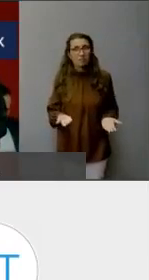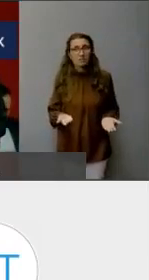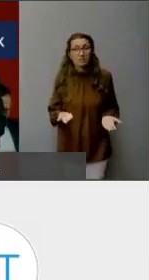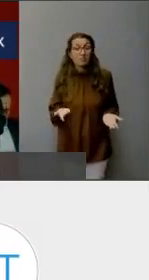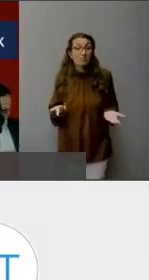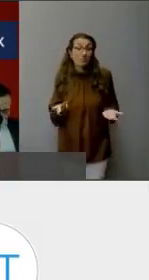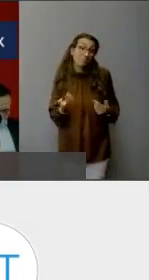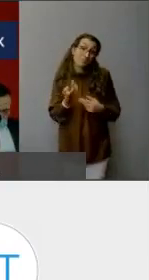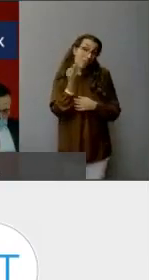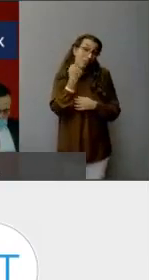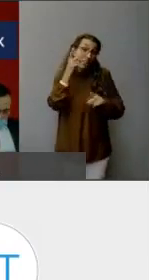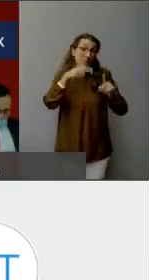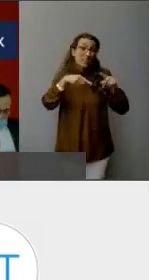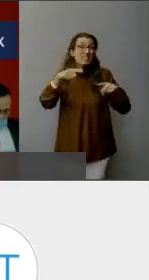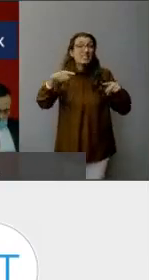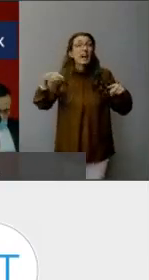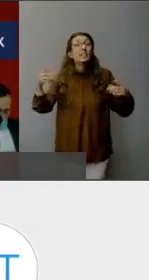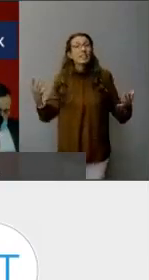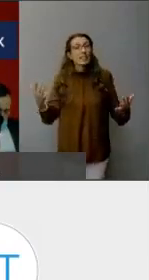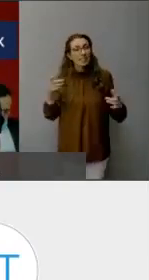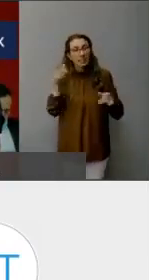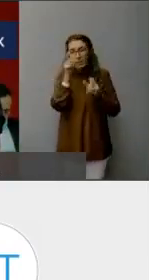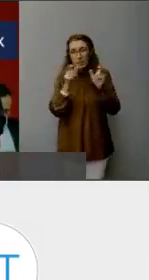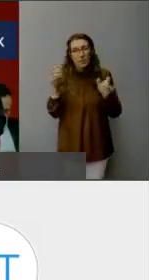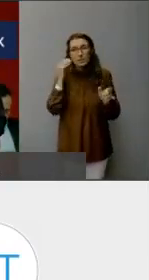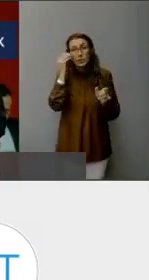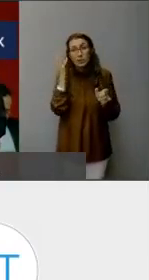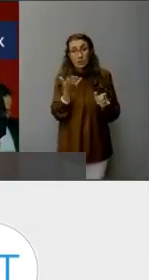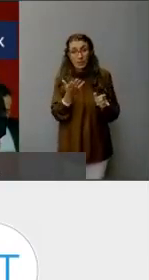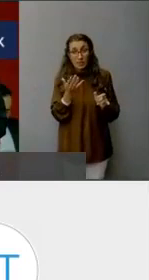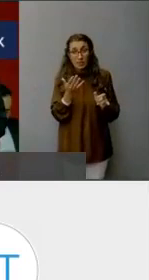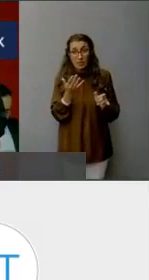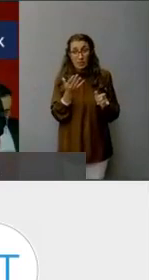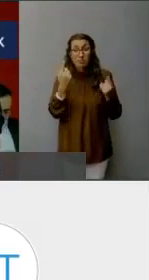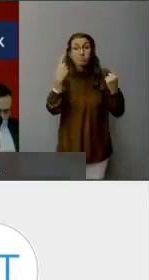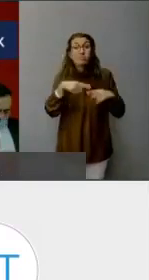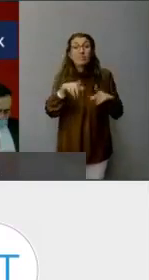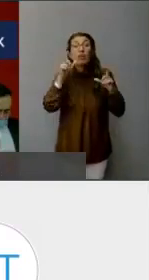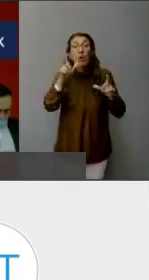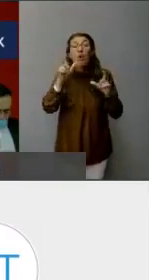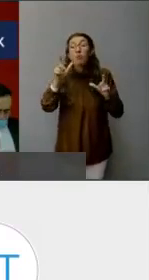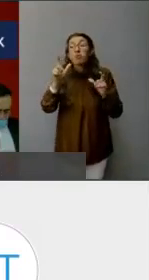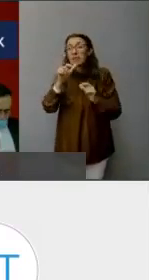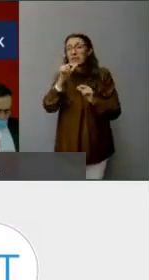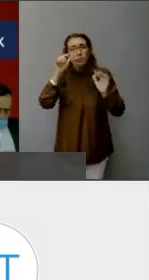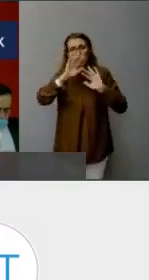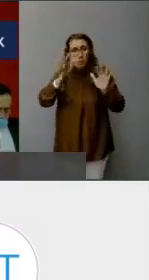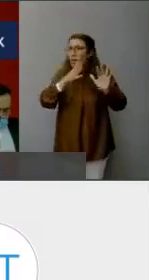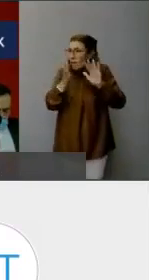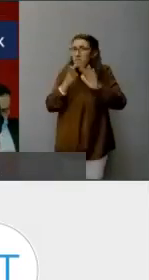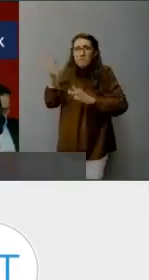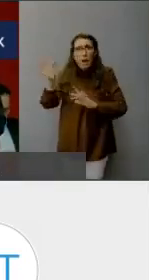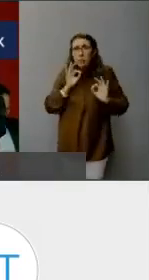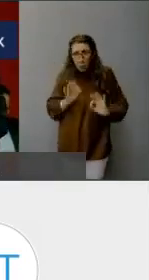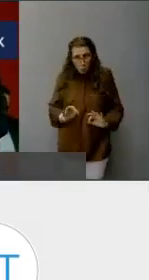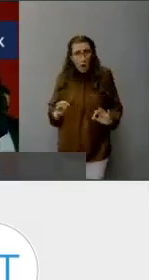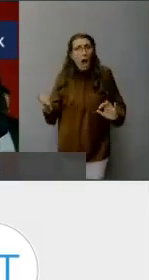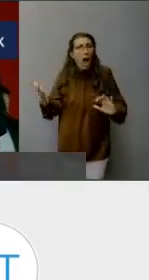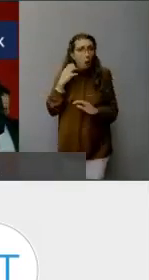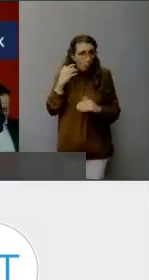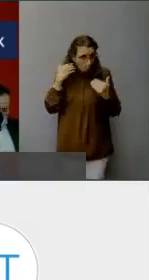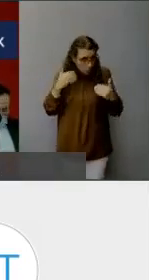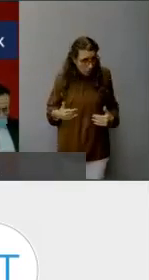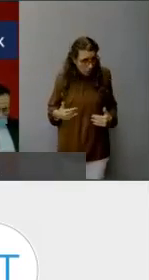basta vedere le statistiche di quello che pensa la gente queste cose non servono più cari miei andate in procura e fatte le accuse che dovete fare è